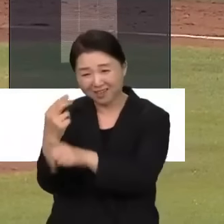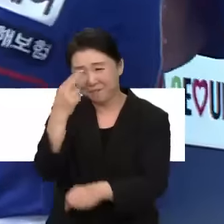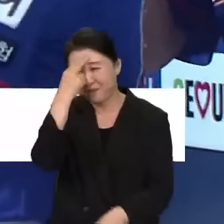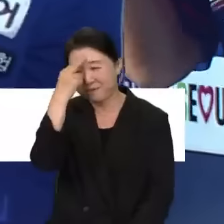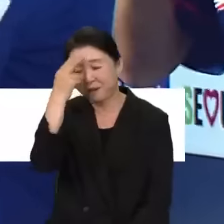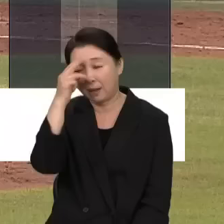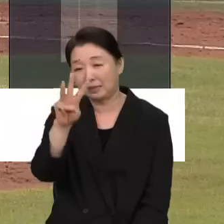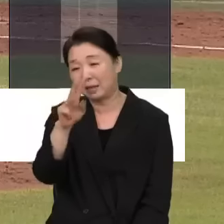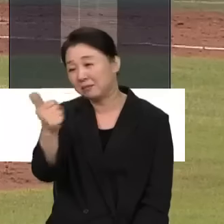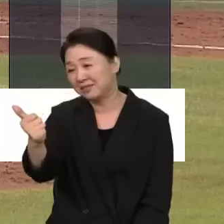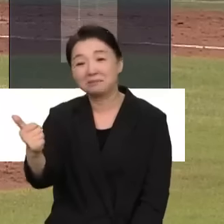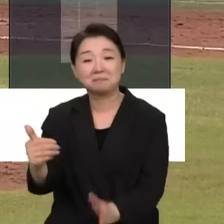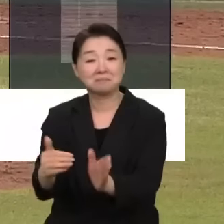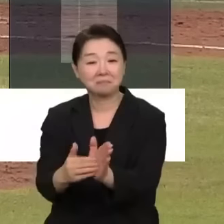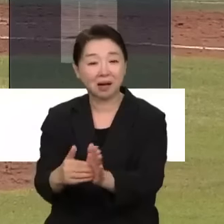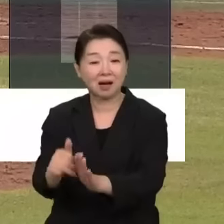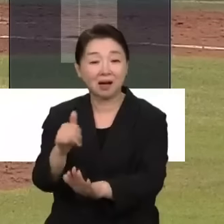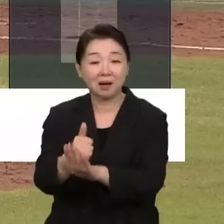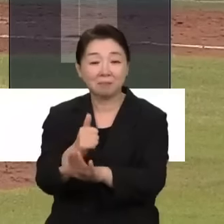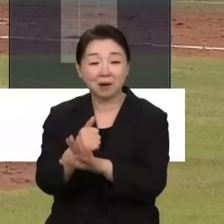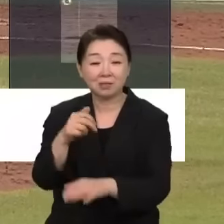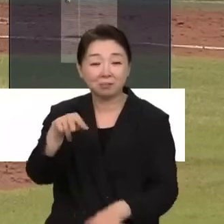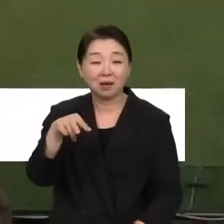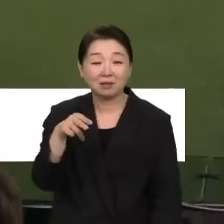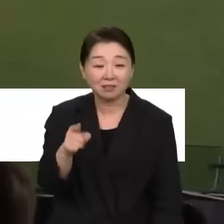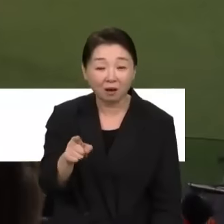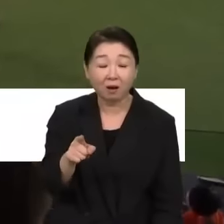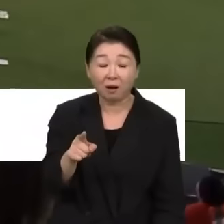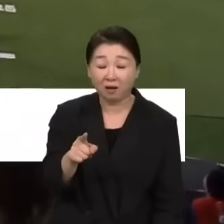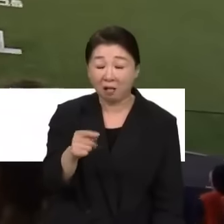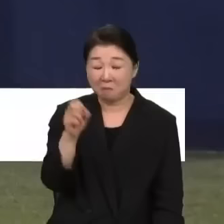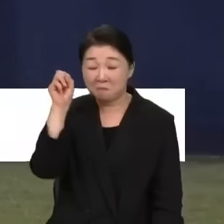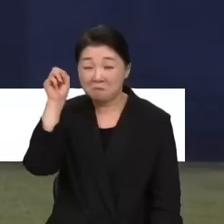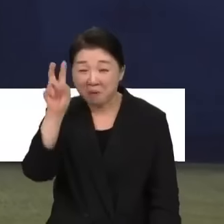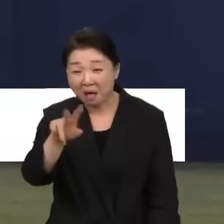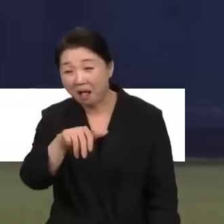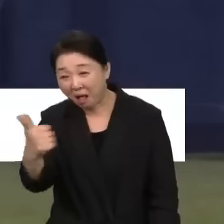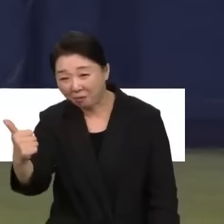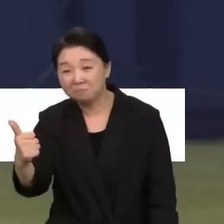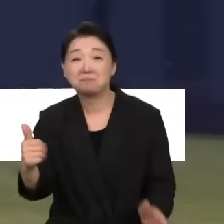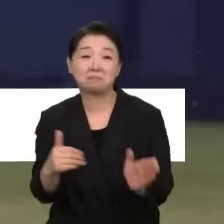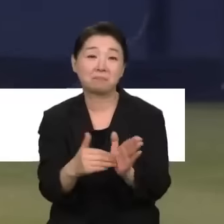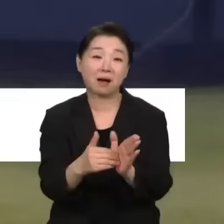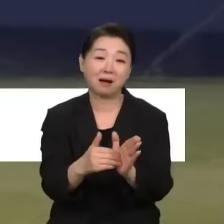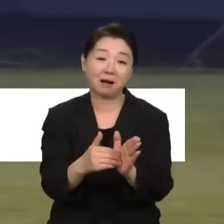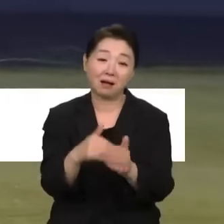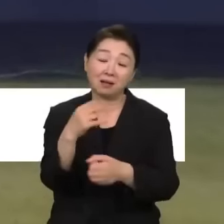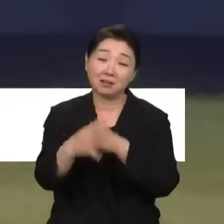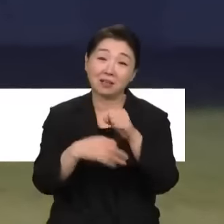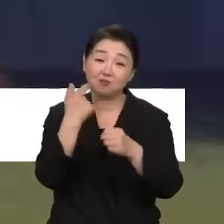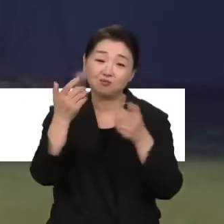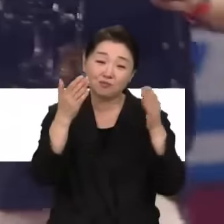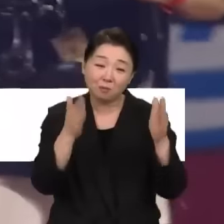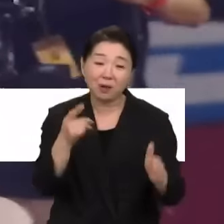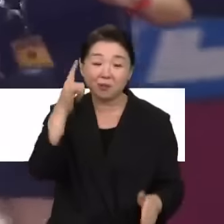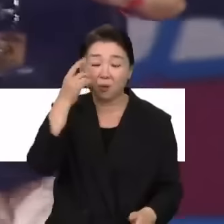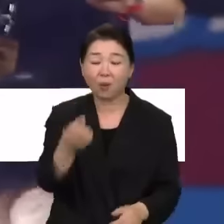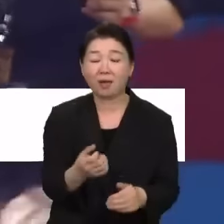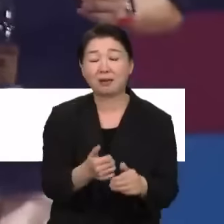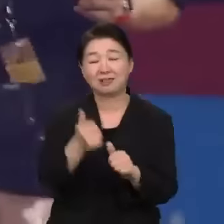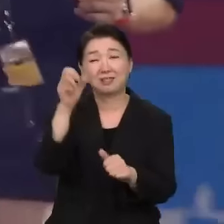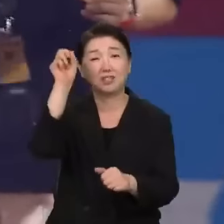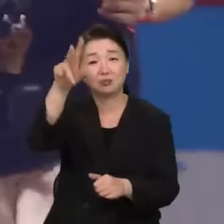삼진으로 잡아내더니 마지막 서예일을 포수 플라이아웃으로 간단히 처리했습니다. 4년 2개월 만에 승리 투수가 된